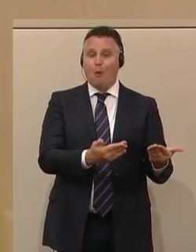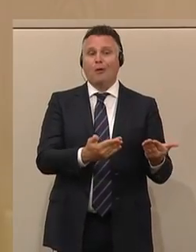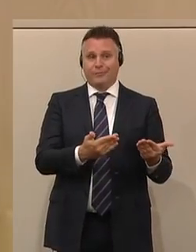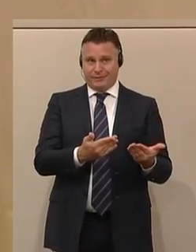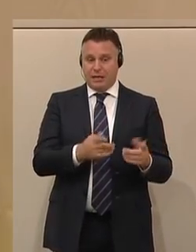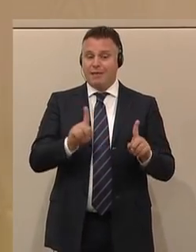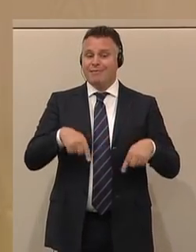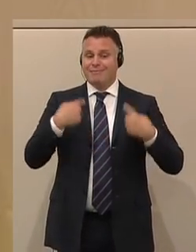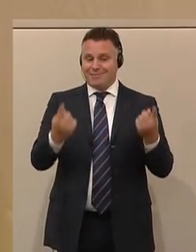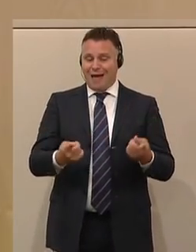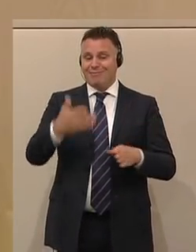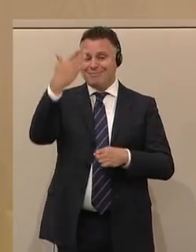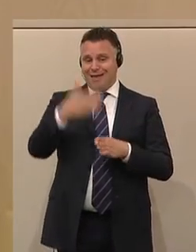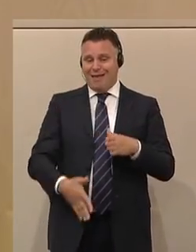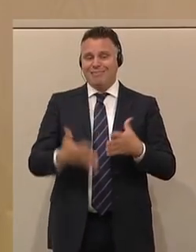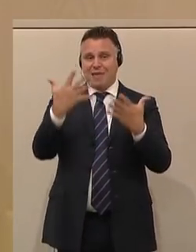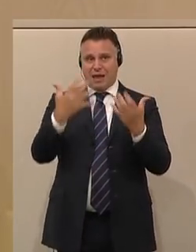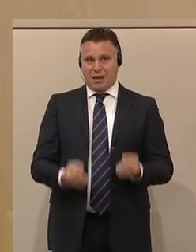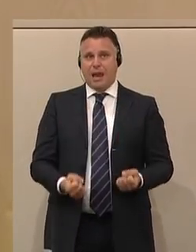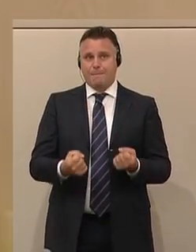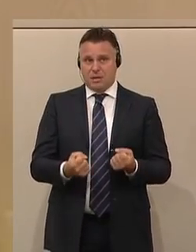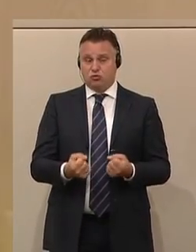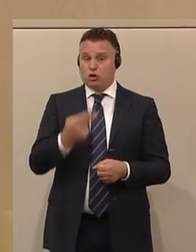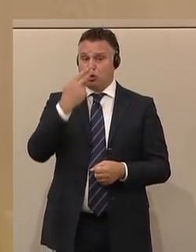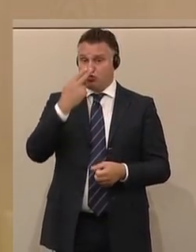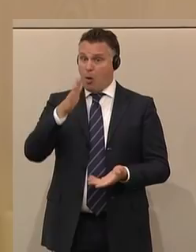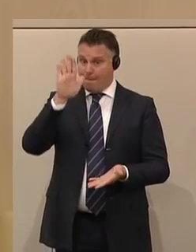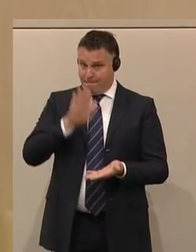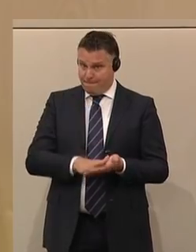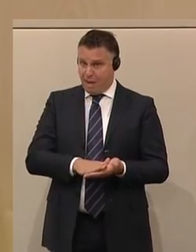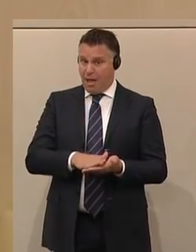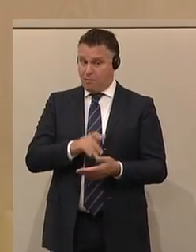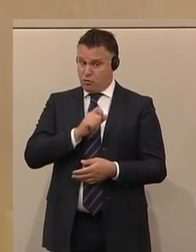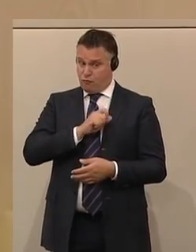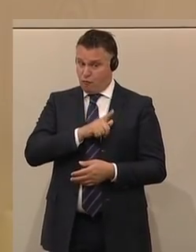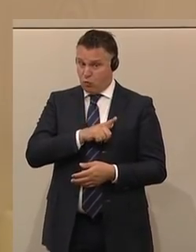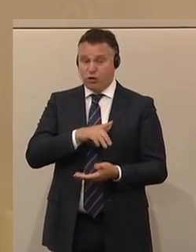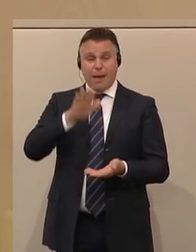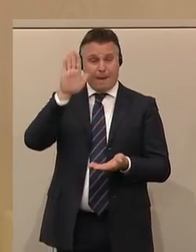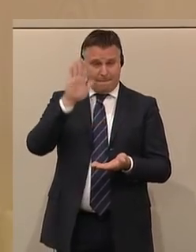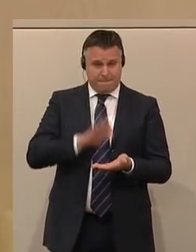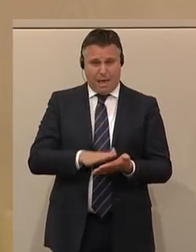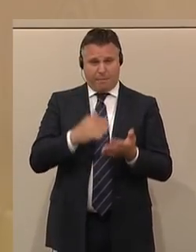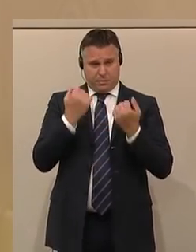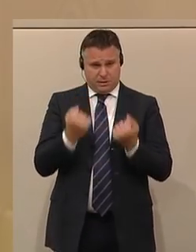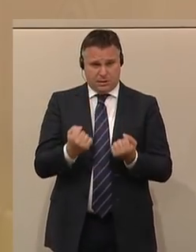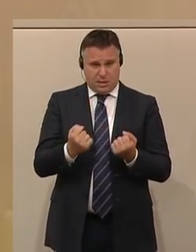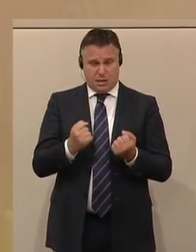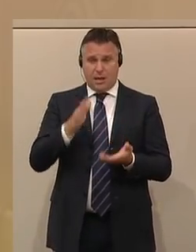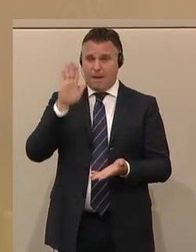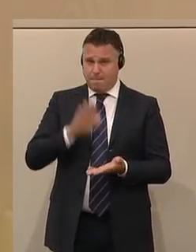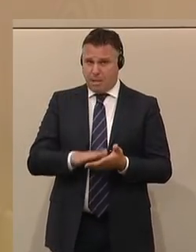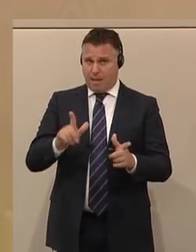wird darüber entscheiden, ob Wohlstand, Sicherheit, Lebensqualität auf